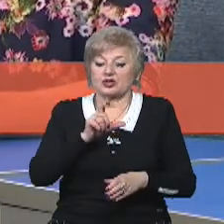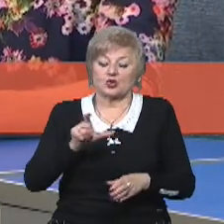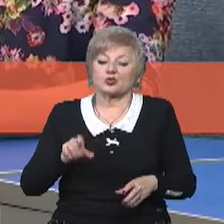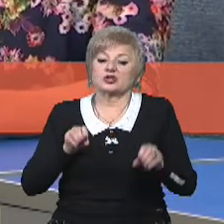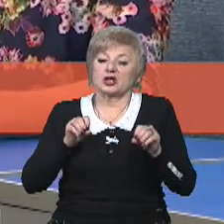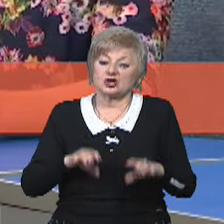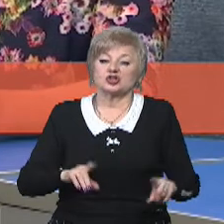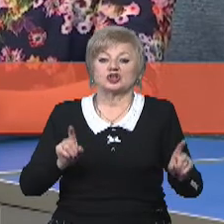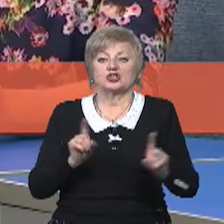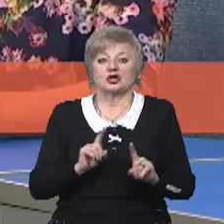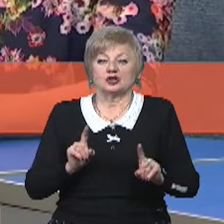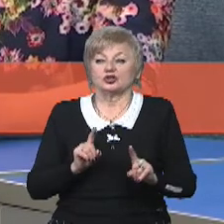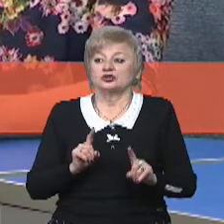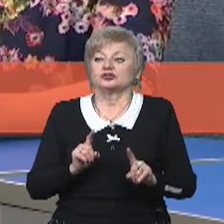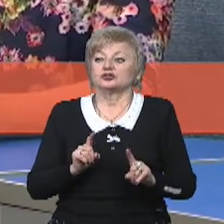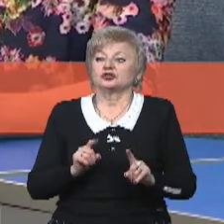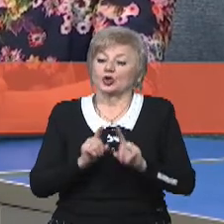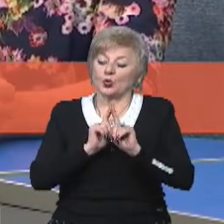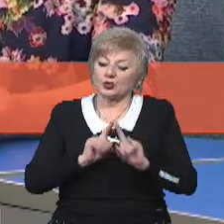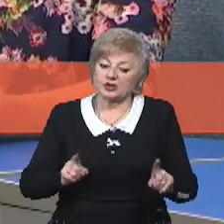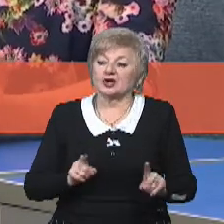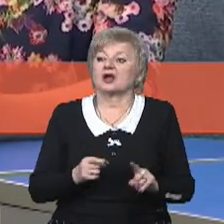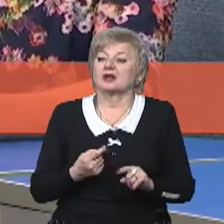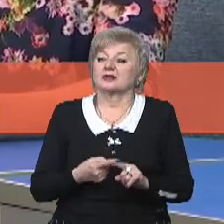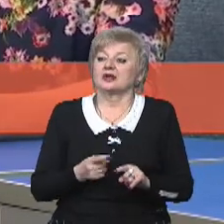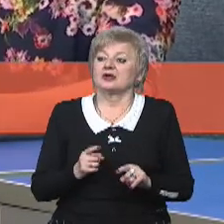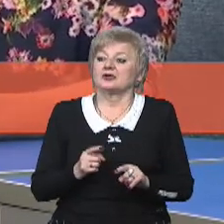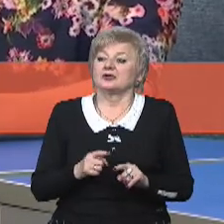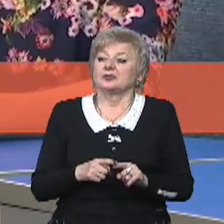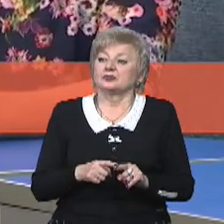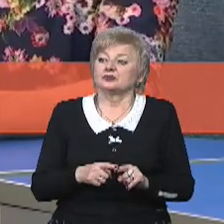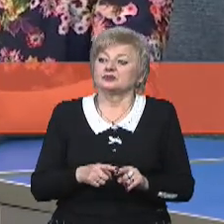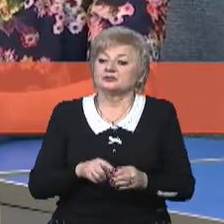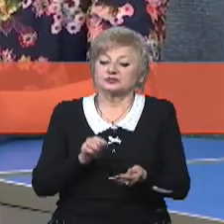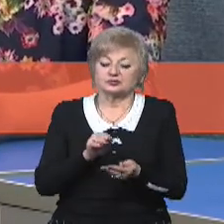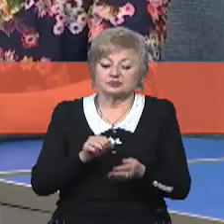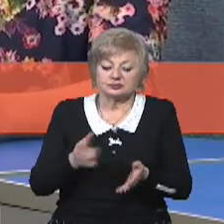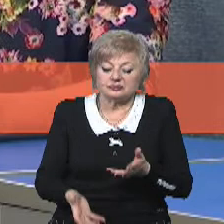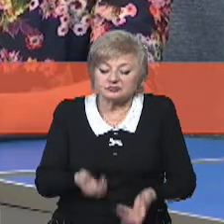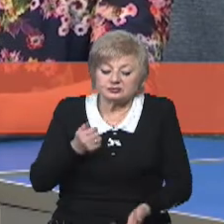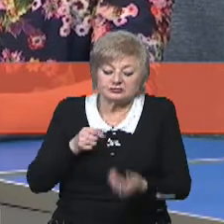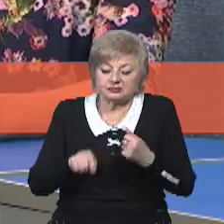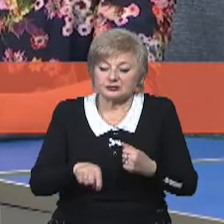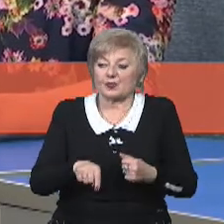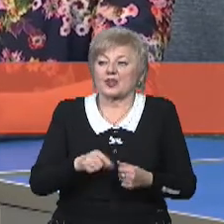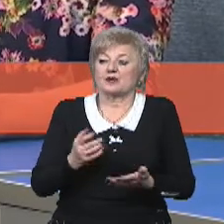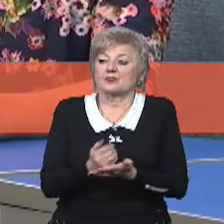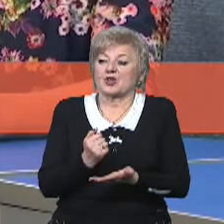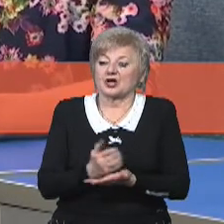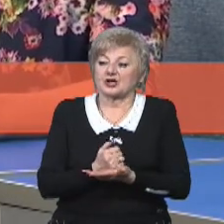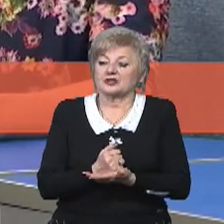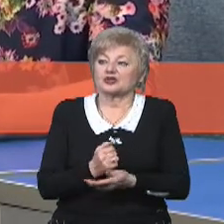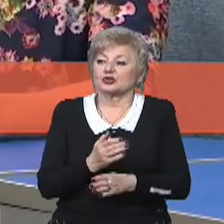що Мамигора унікальна також тим, що вона руйнується Каховським водосховищем. Не просто тому, що це унікальний пам'ятник, який зберігає